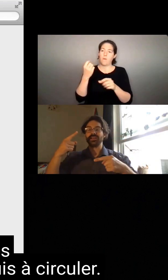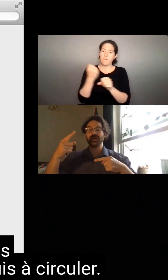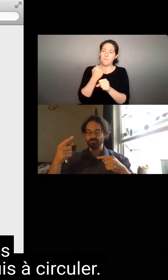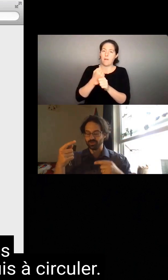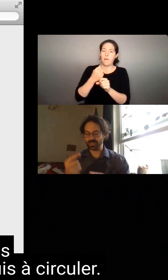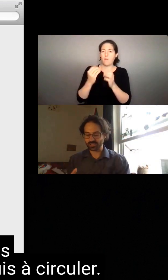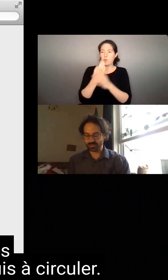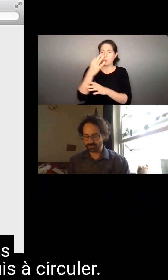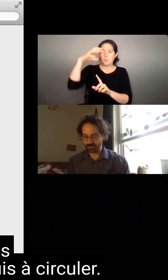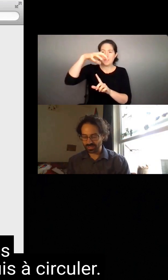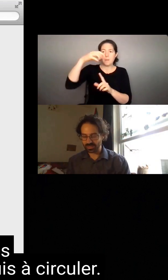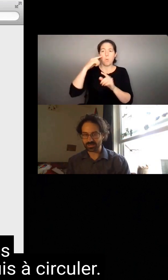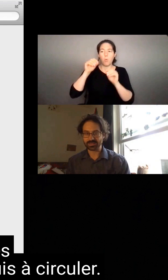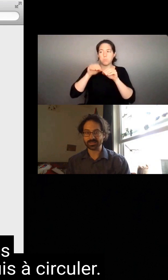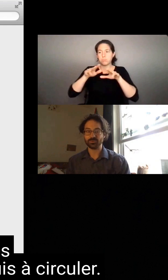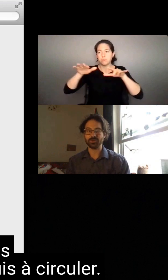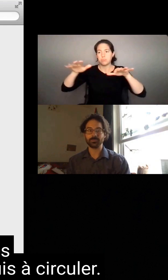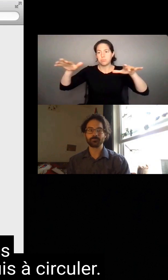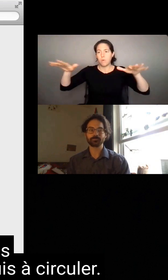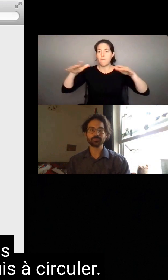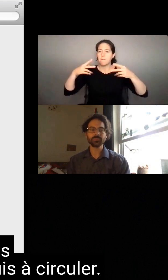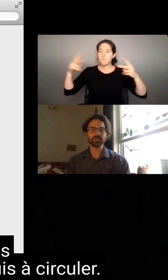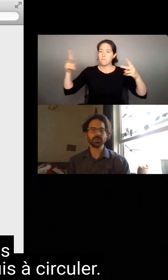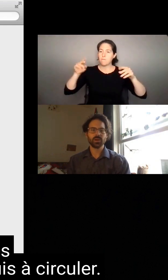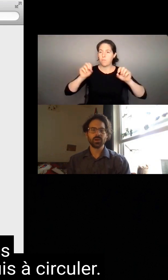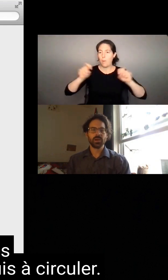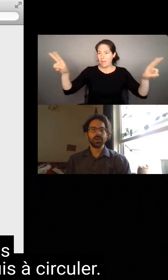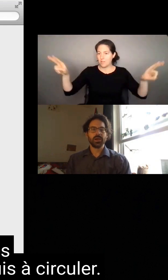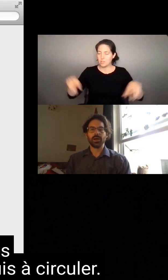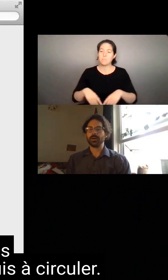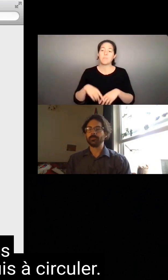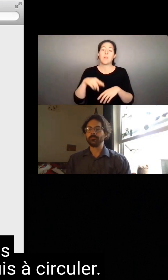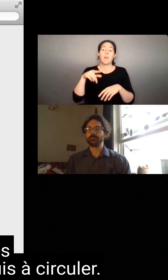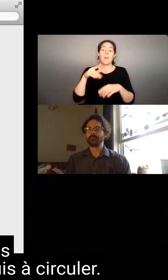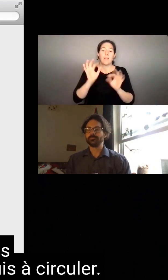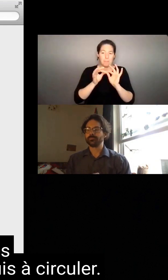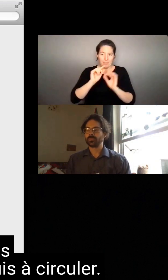peuvent se mettre à voyager puis à circuler.